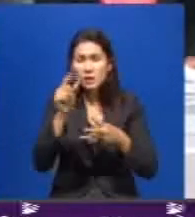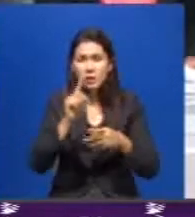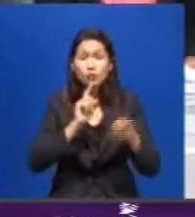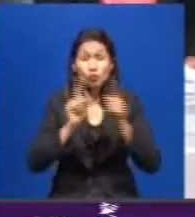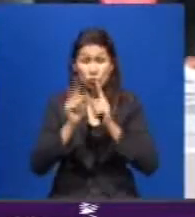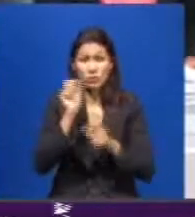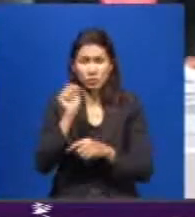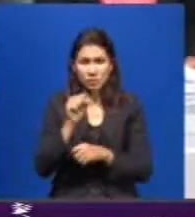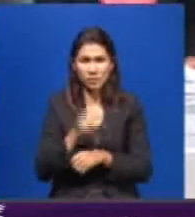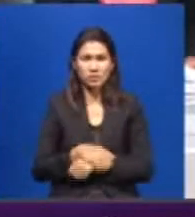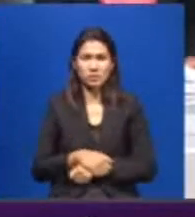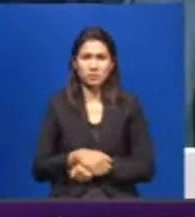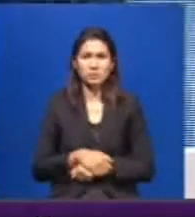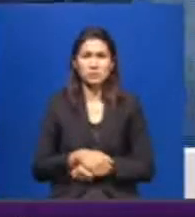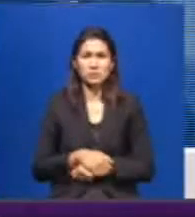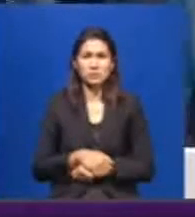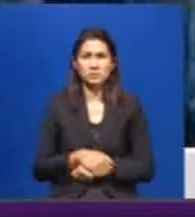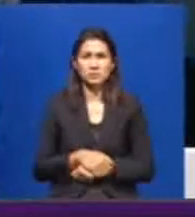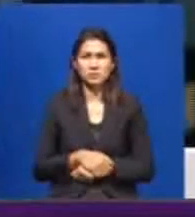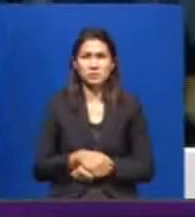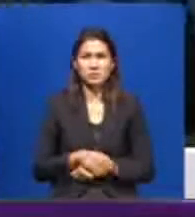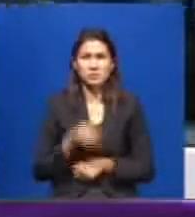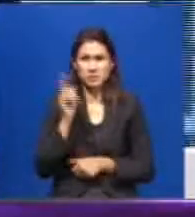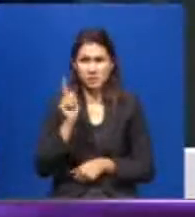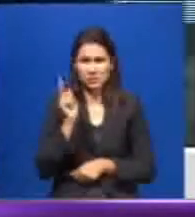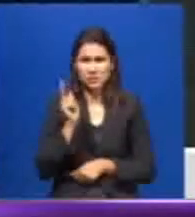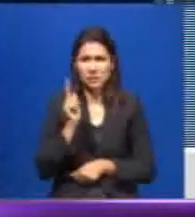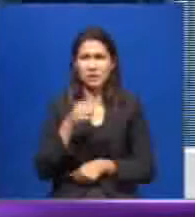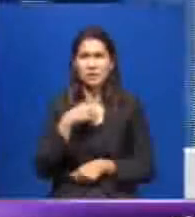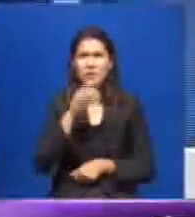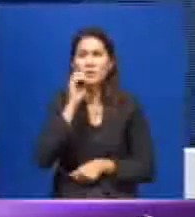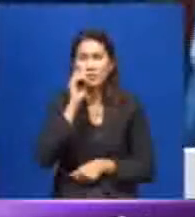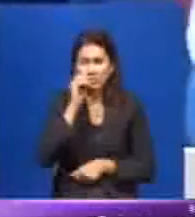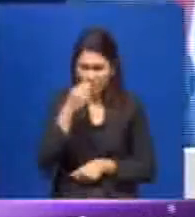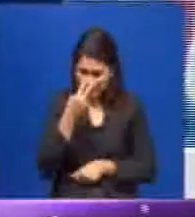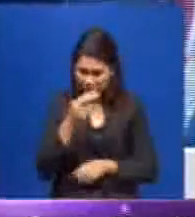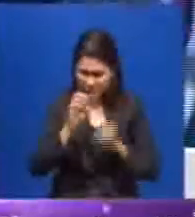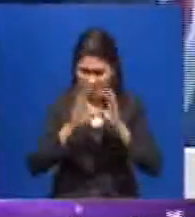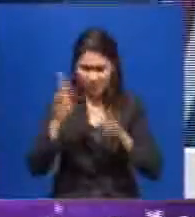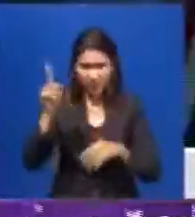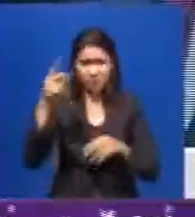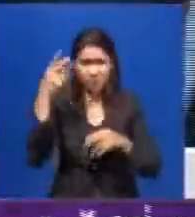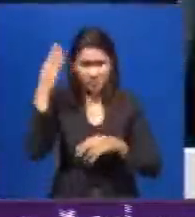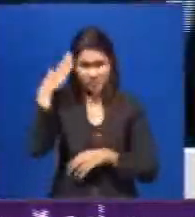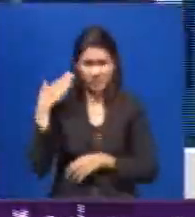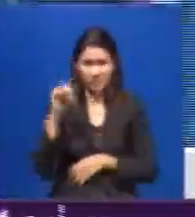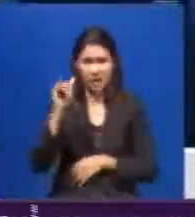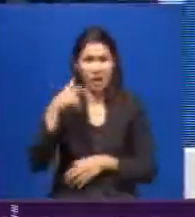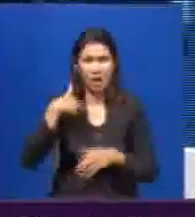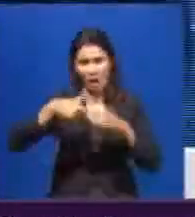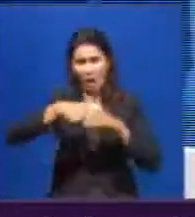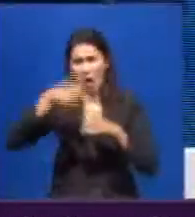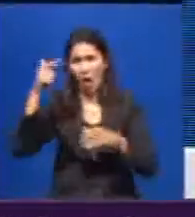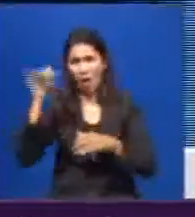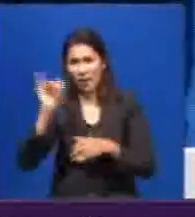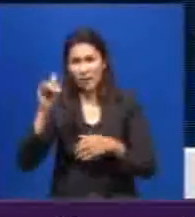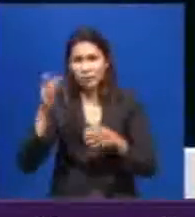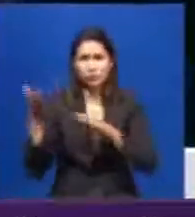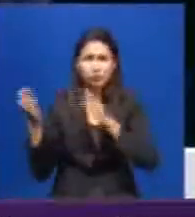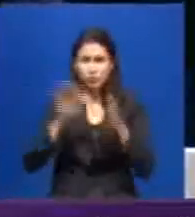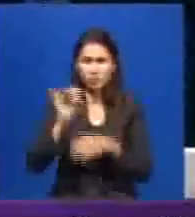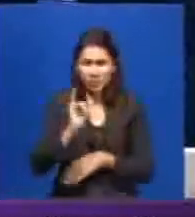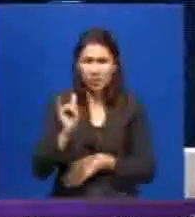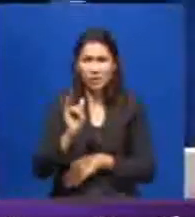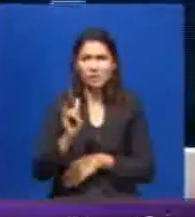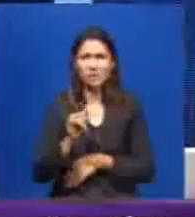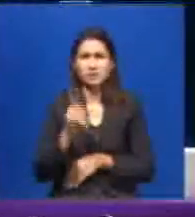จริงๆผมมองตั้งแต่วันที่คุณยิ่งลักษณ์ยังไม่ได้ลาออกยังไม่ได้ยุบสภานะครับ ค่ะ ลาแล้วก็จริงๆนะตั้งแต่วัน